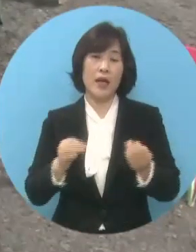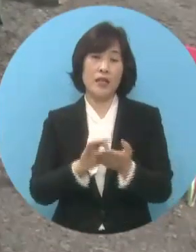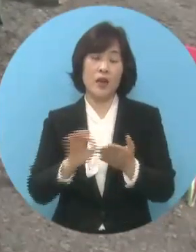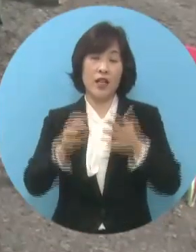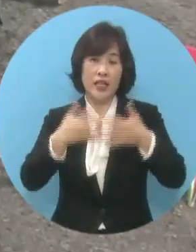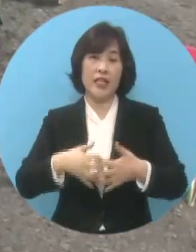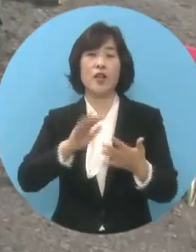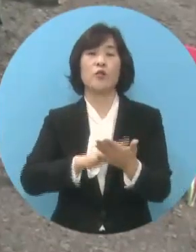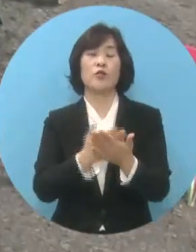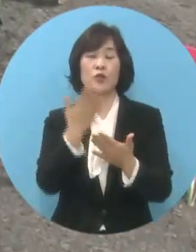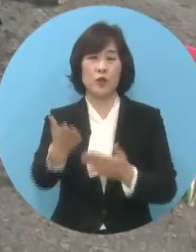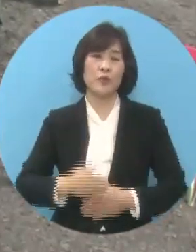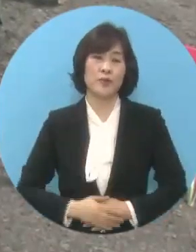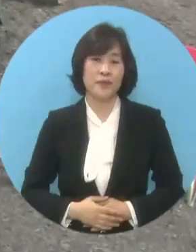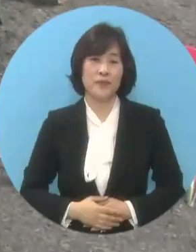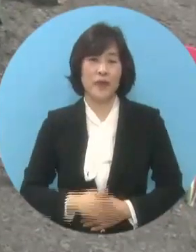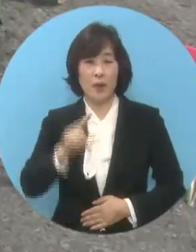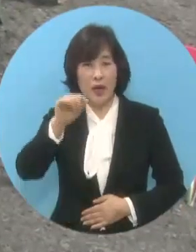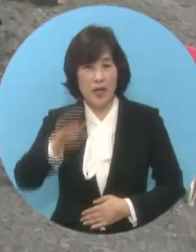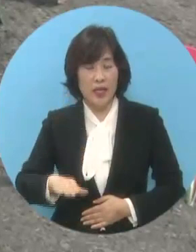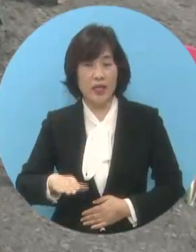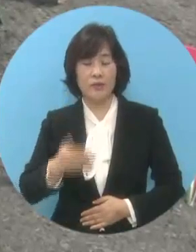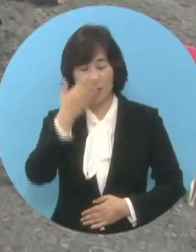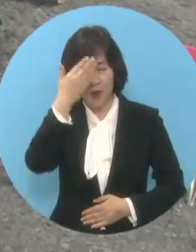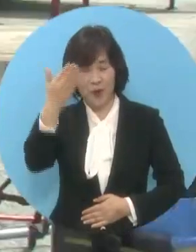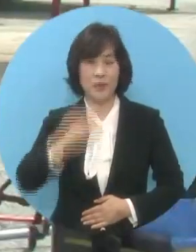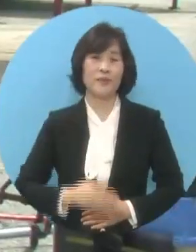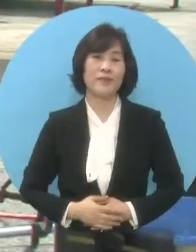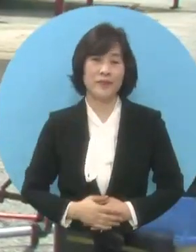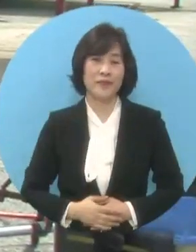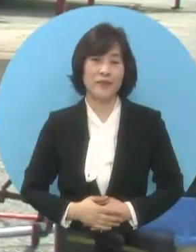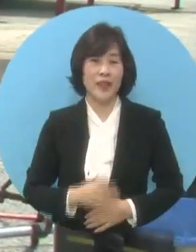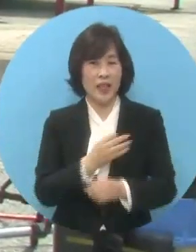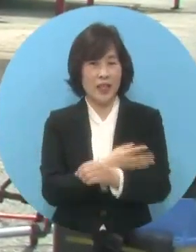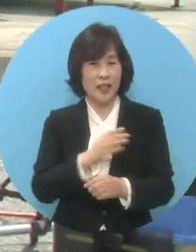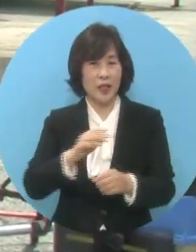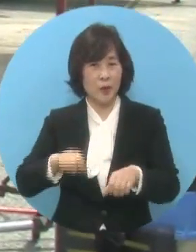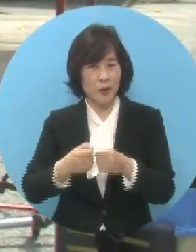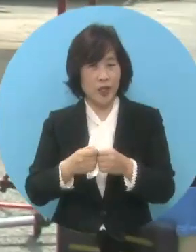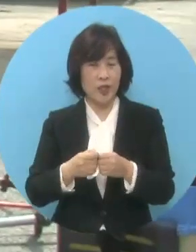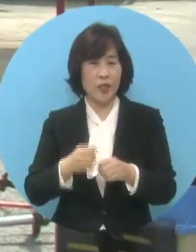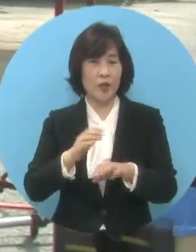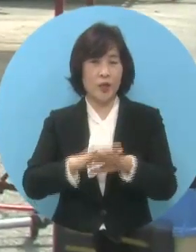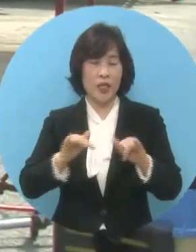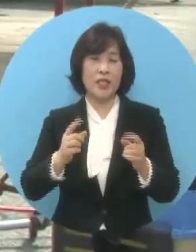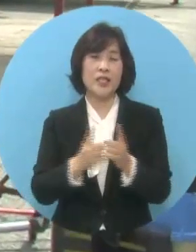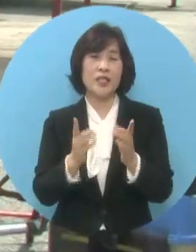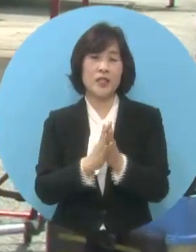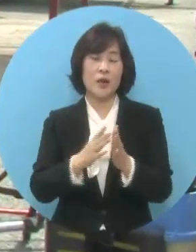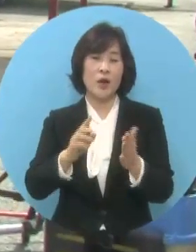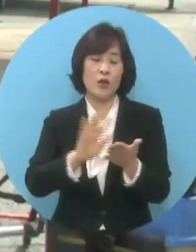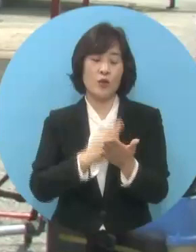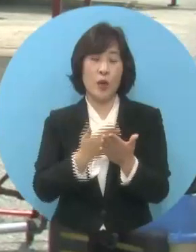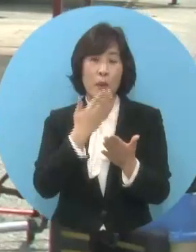고쳐줍니다. 만원 이하 부품 수리는 무상 지원하고 간단한 고장은 농업인이 스스로 고칠 수 있도록 현장